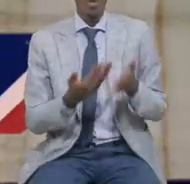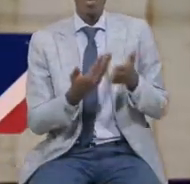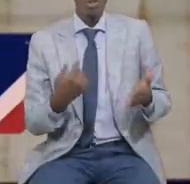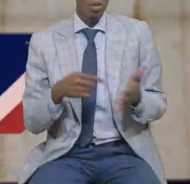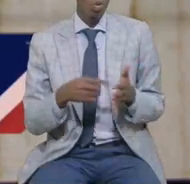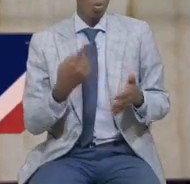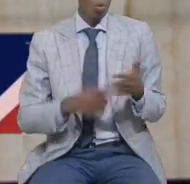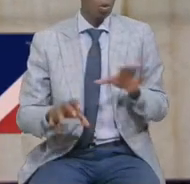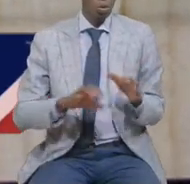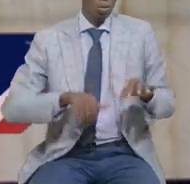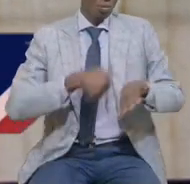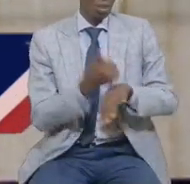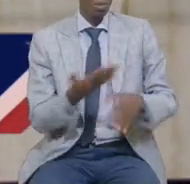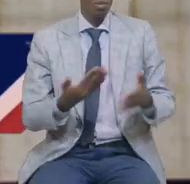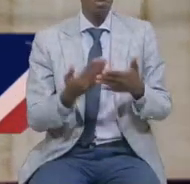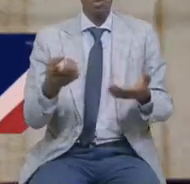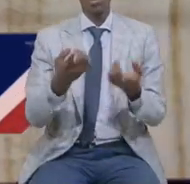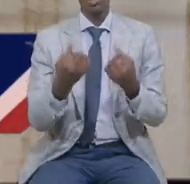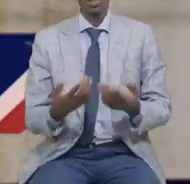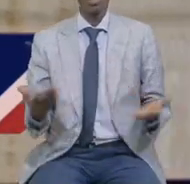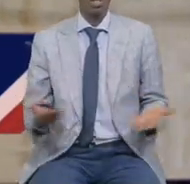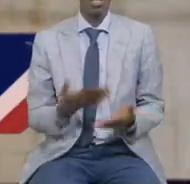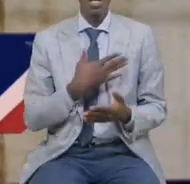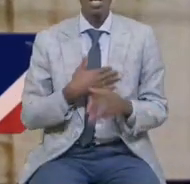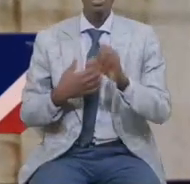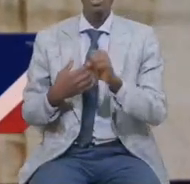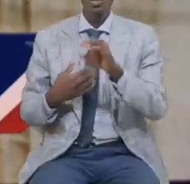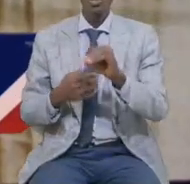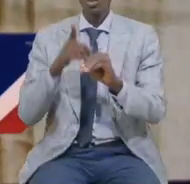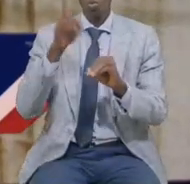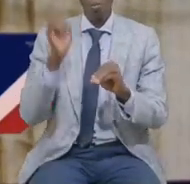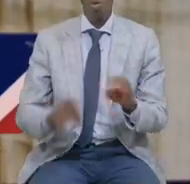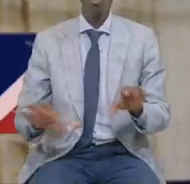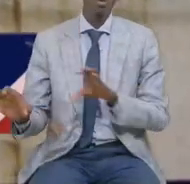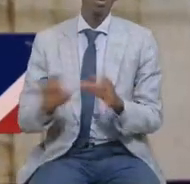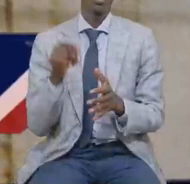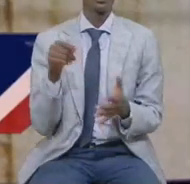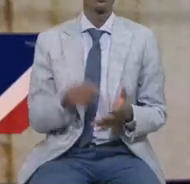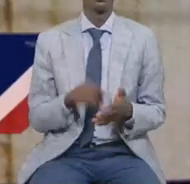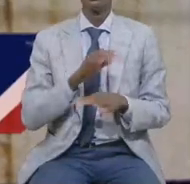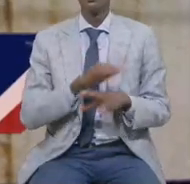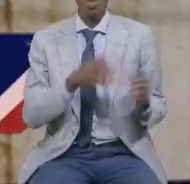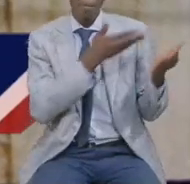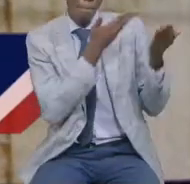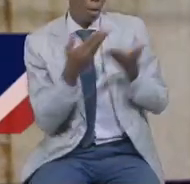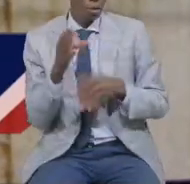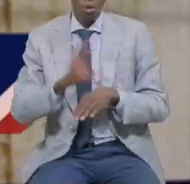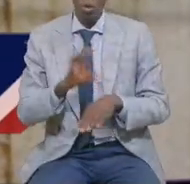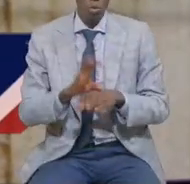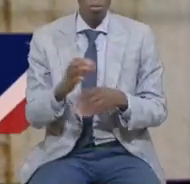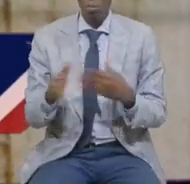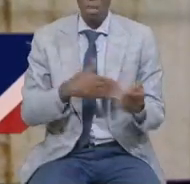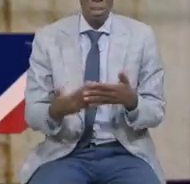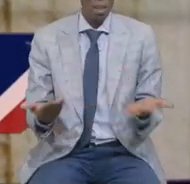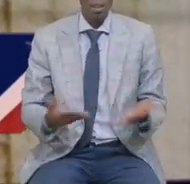tu ne viennes ici. Donc, tu dois faire ceci. Faut pas amener l'église ici. Arrivé à ton église,